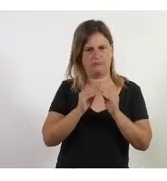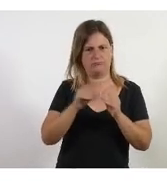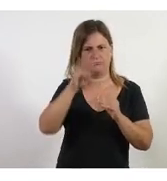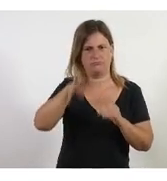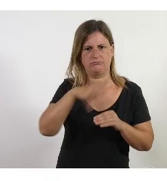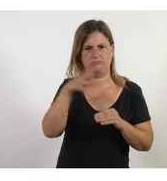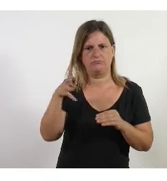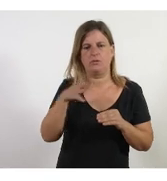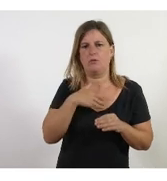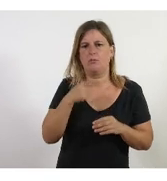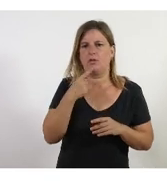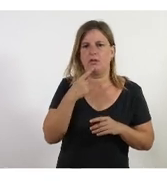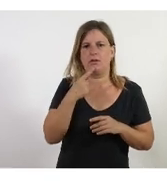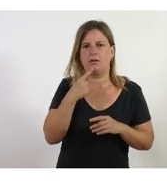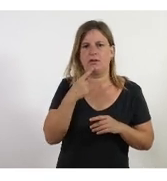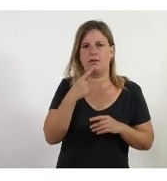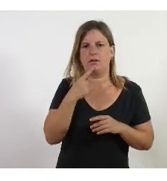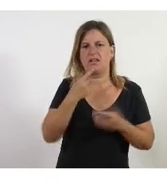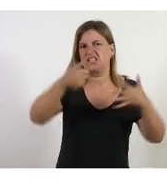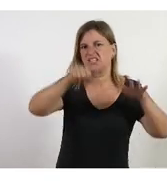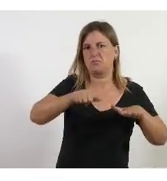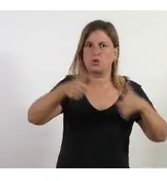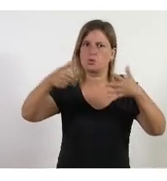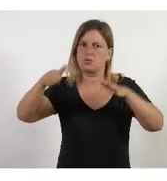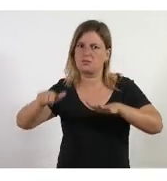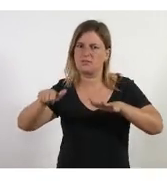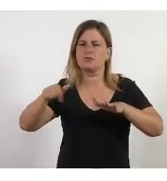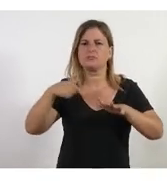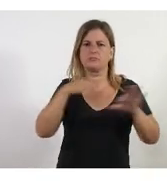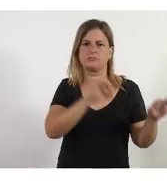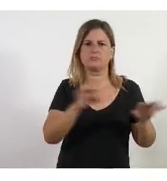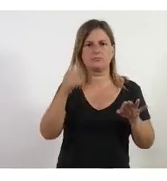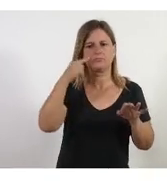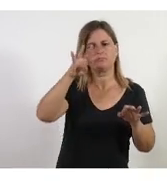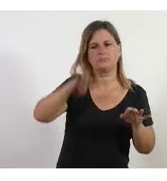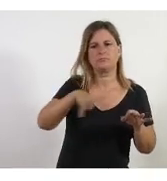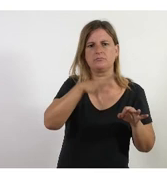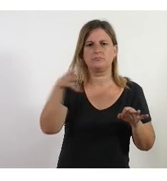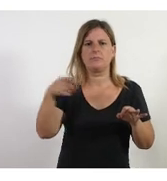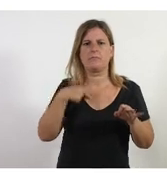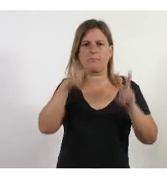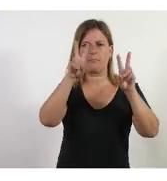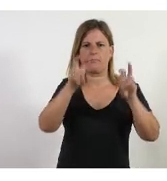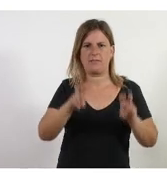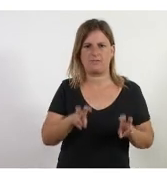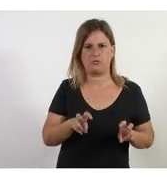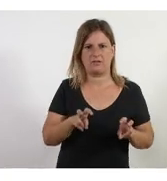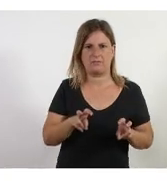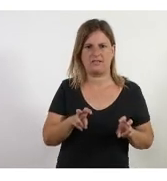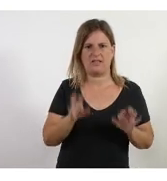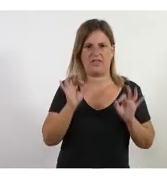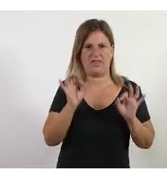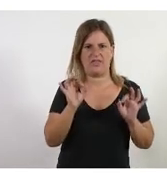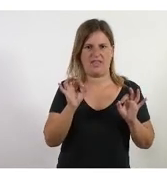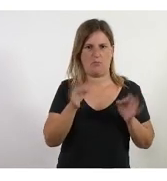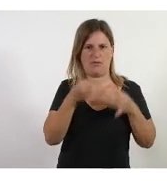doncs potser un cop cada mig any o així. Miro quins són els meus capítols, que de moment es